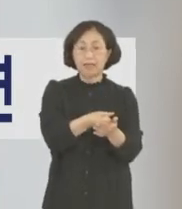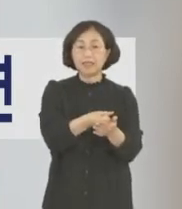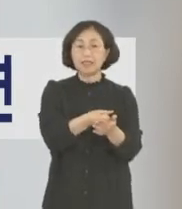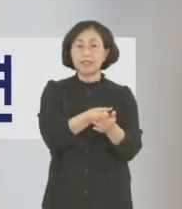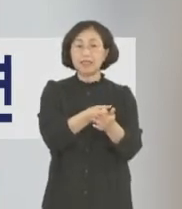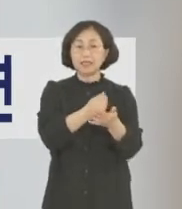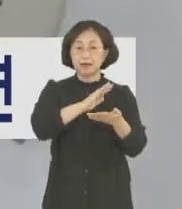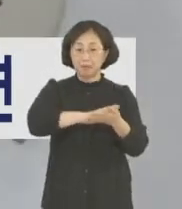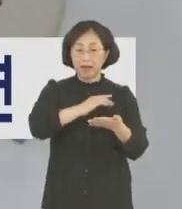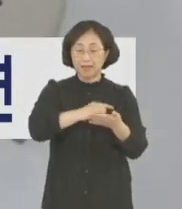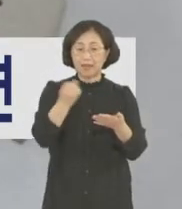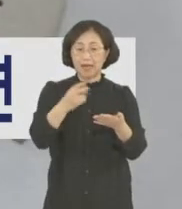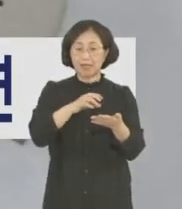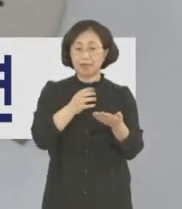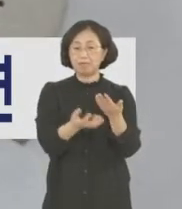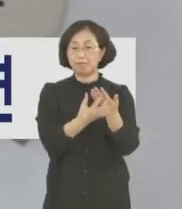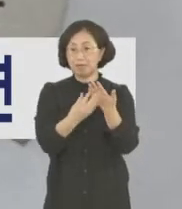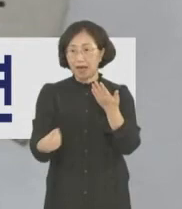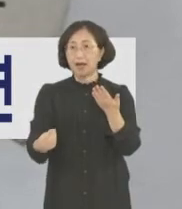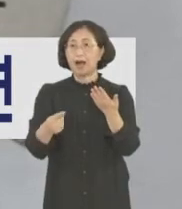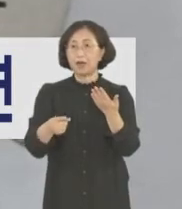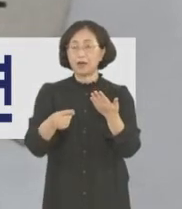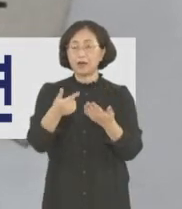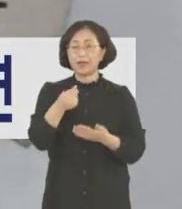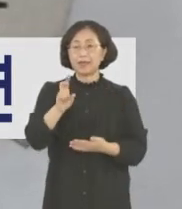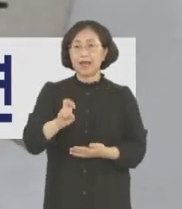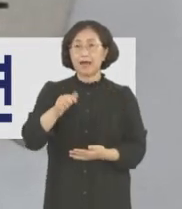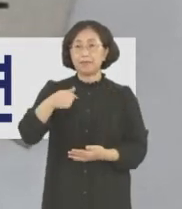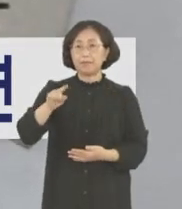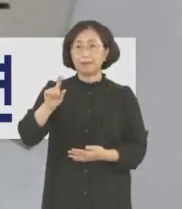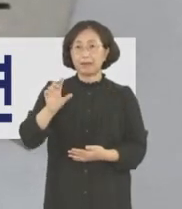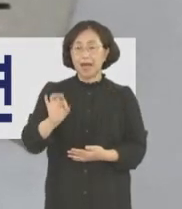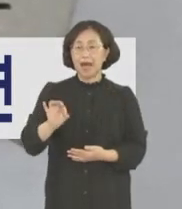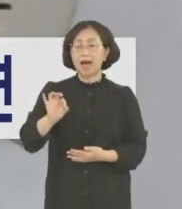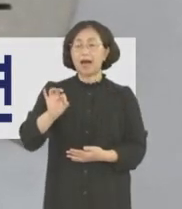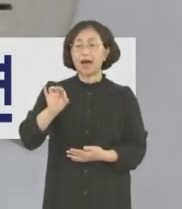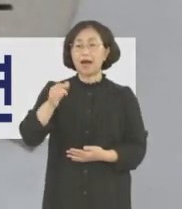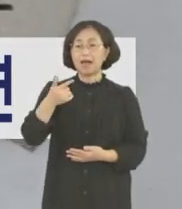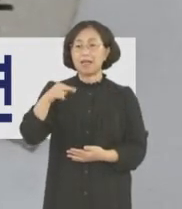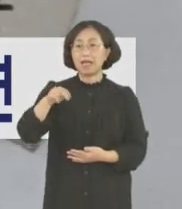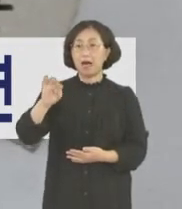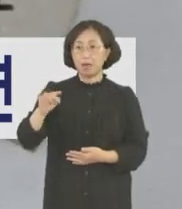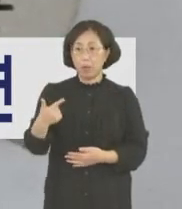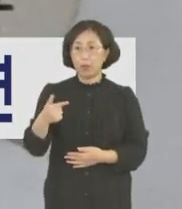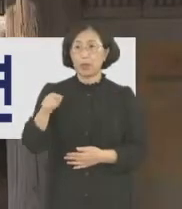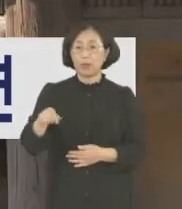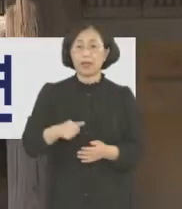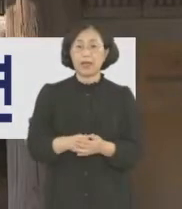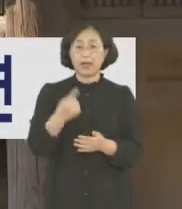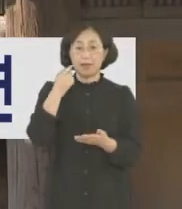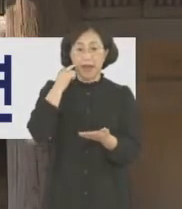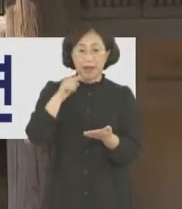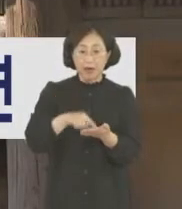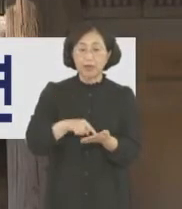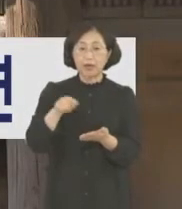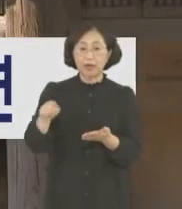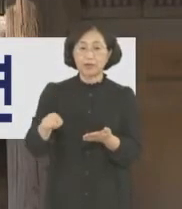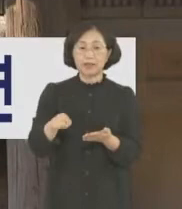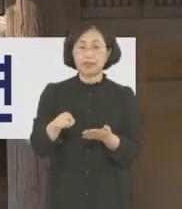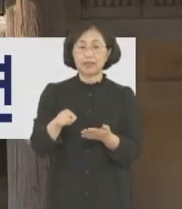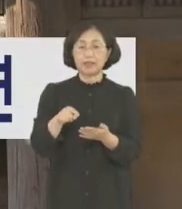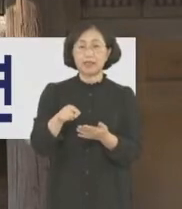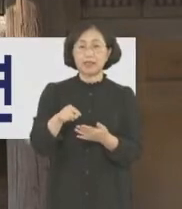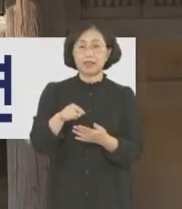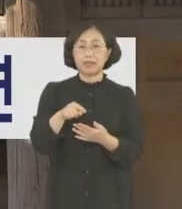대전파는이를 다시 판각한 것으로 대전 남관사에서 제작해 남간 사본으로 불립니다 이번에 발견된 문서는